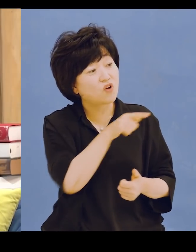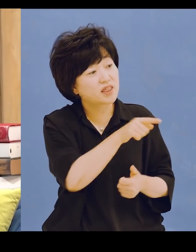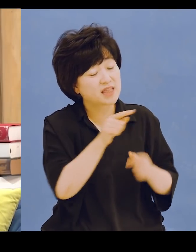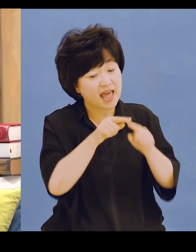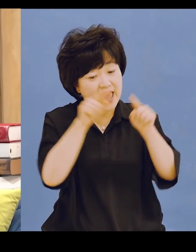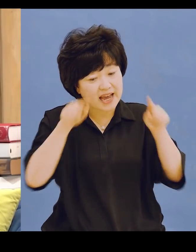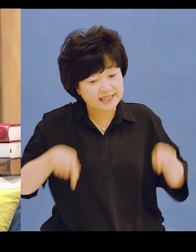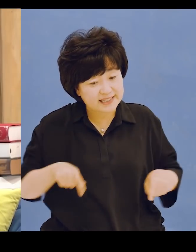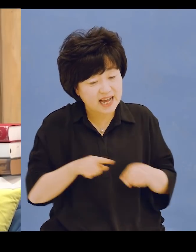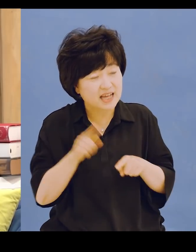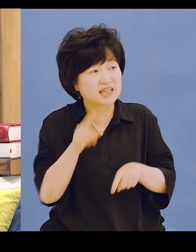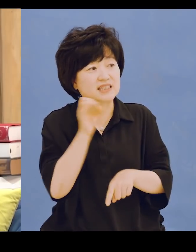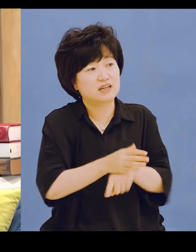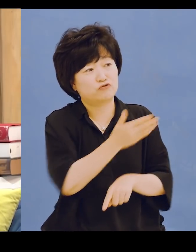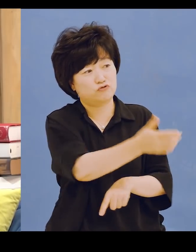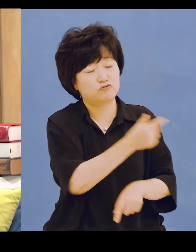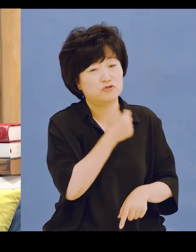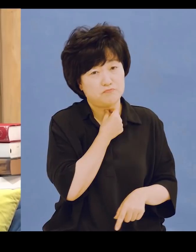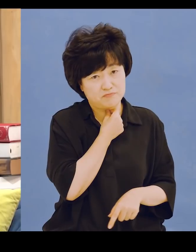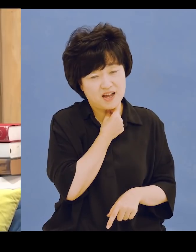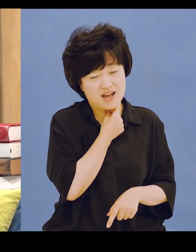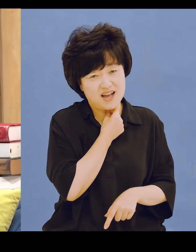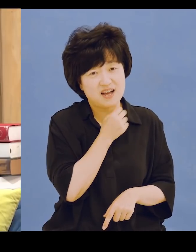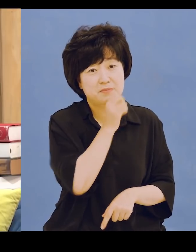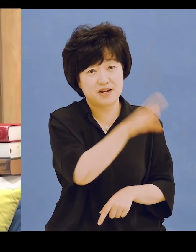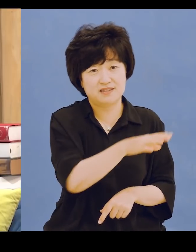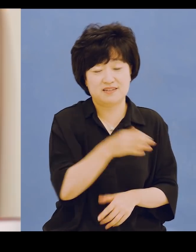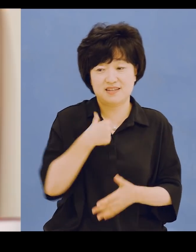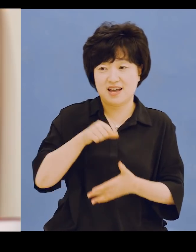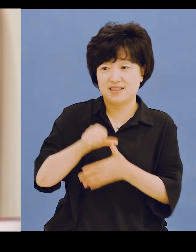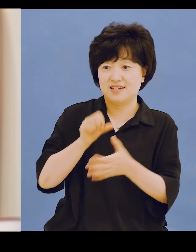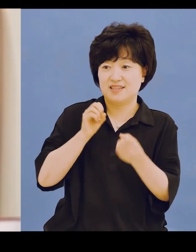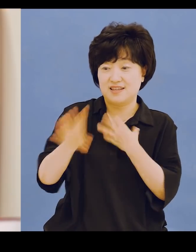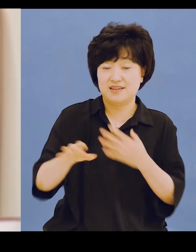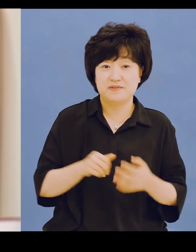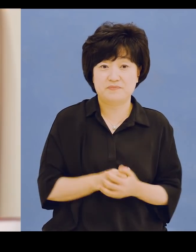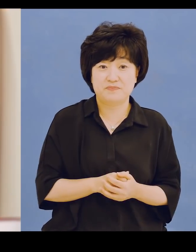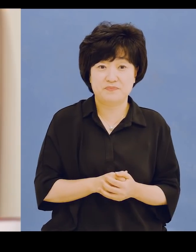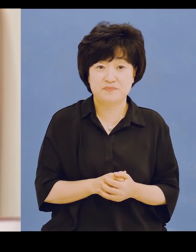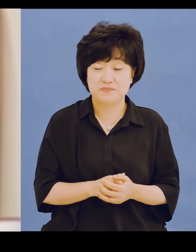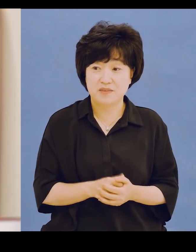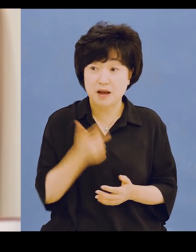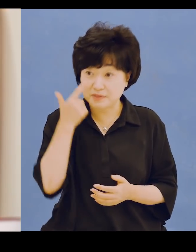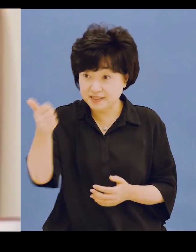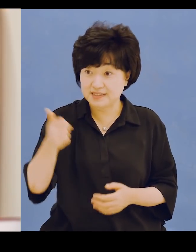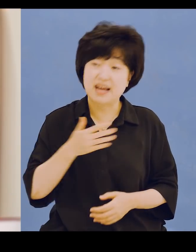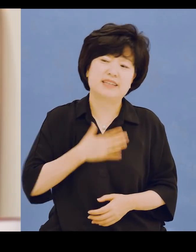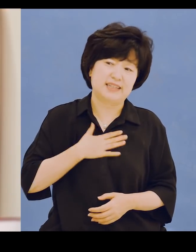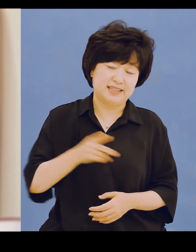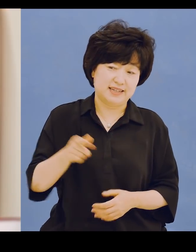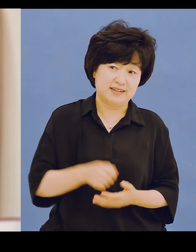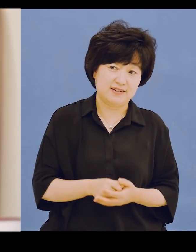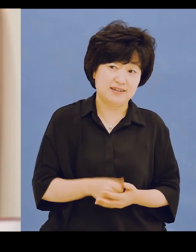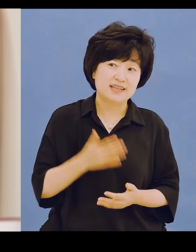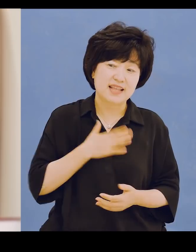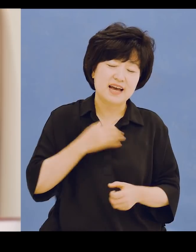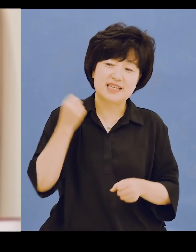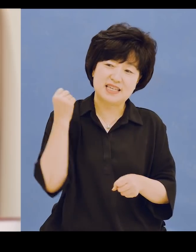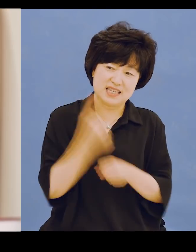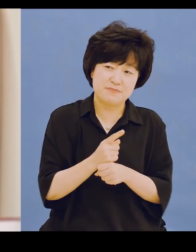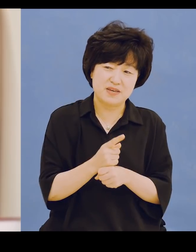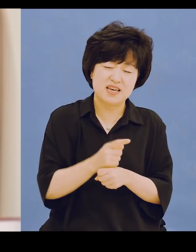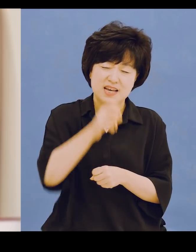싶은데 아버지의 마음을 그랬더니 큰아들이 이런 말을 합니다. 네. 아버지 아시잖아요. 내가